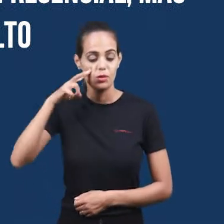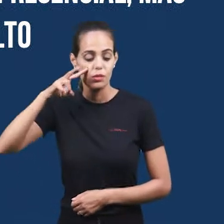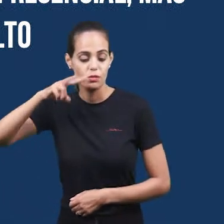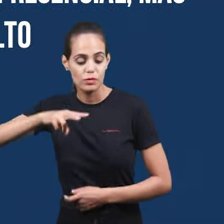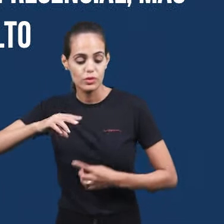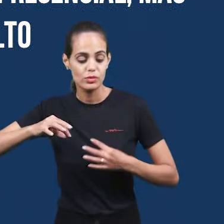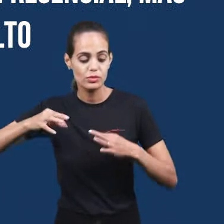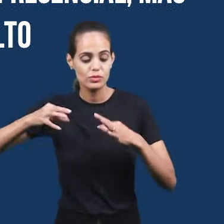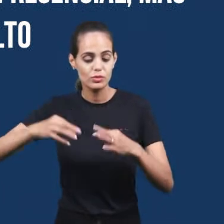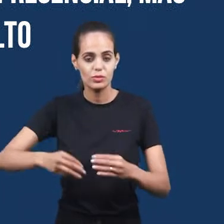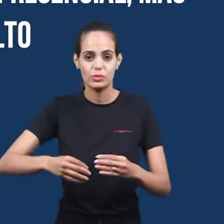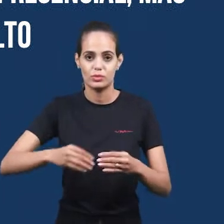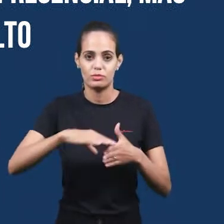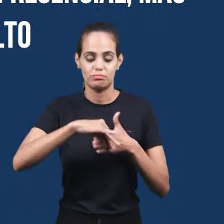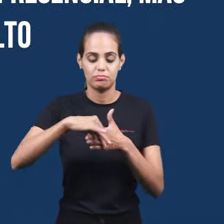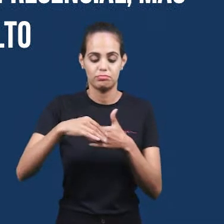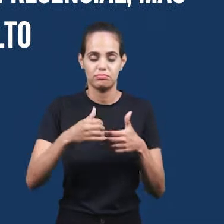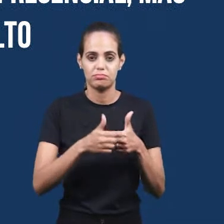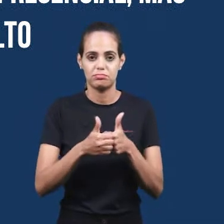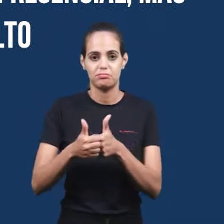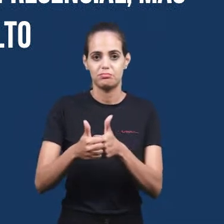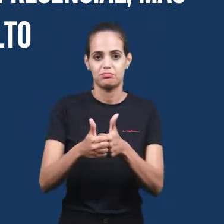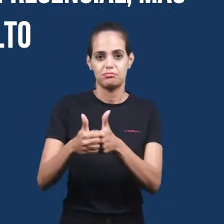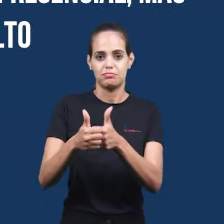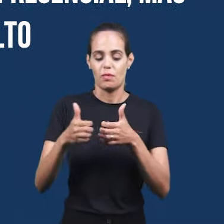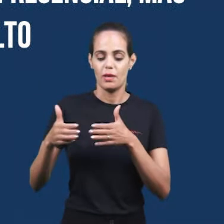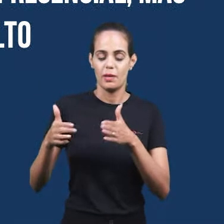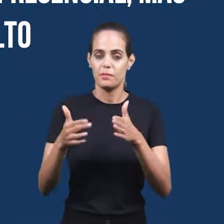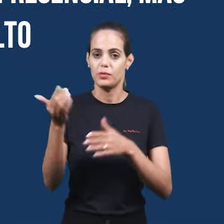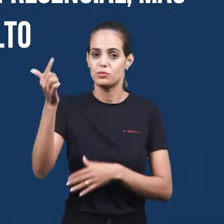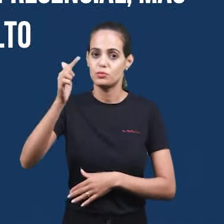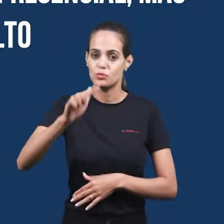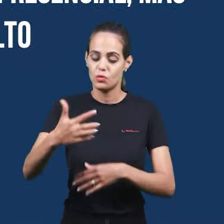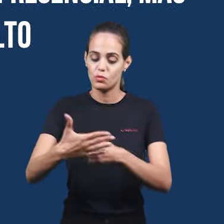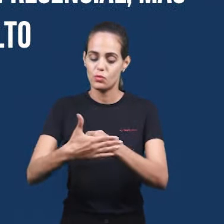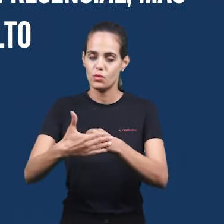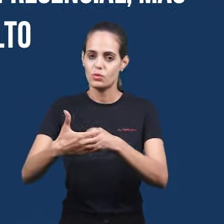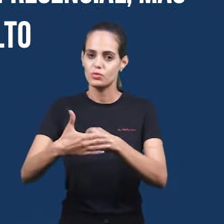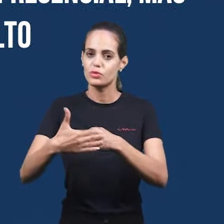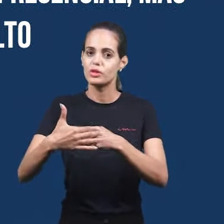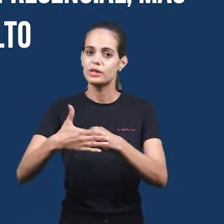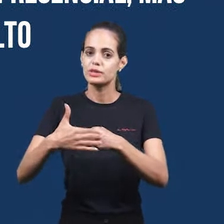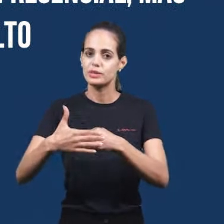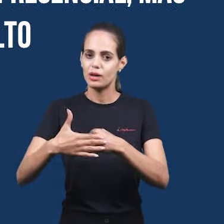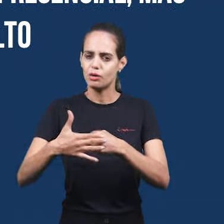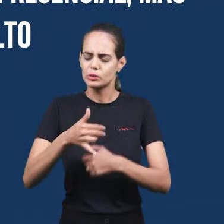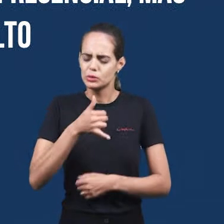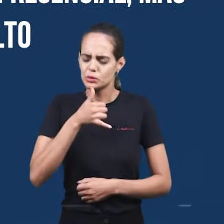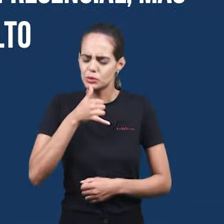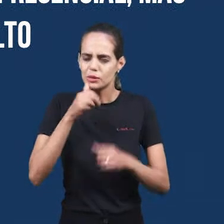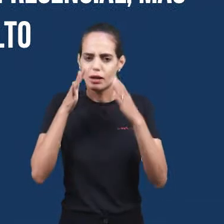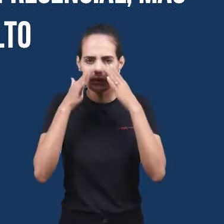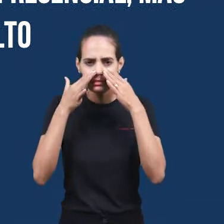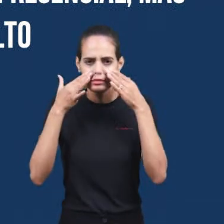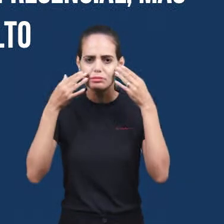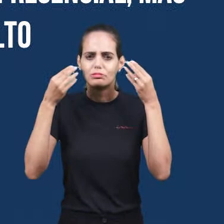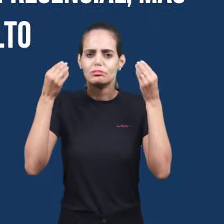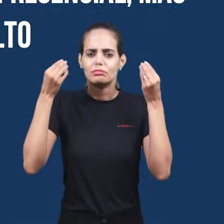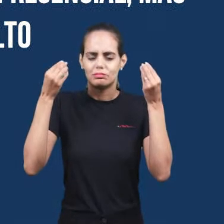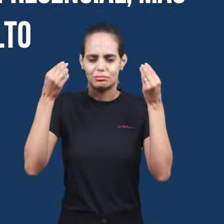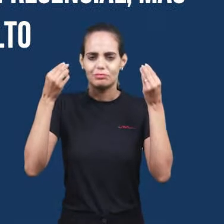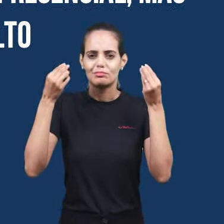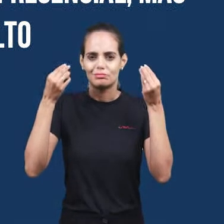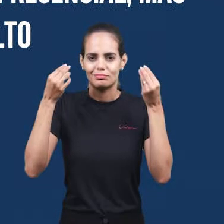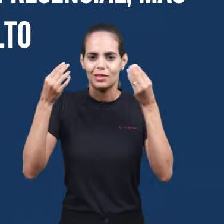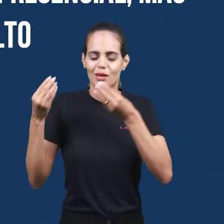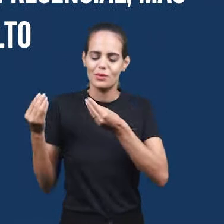книга Исаии, глава 57, стихи 18 и 19. Я видел пути его,